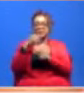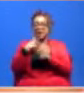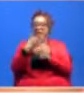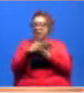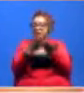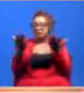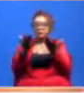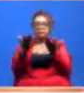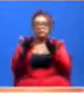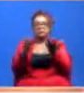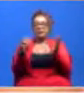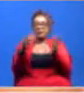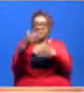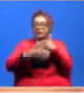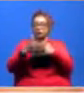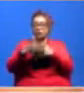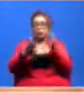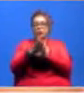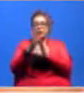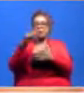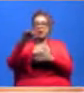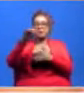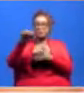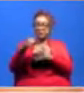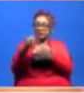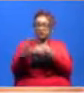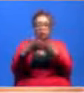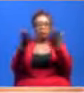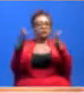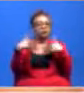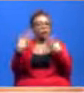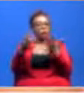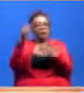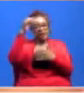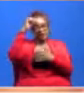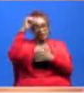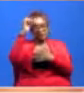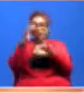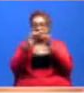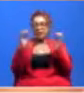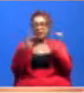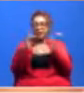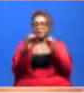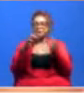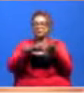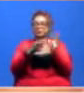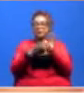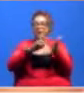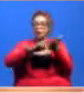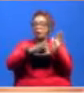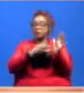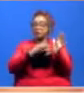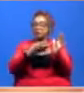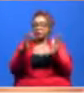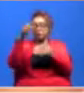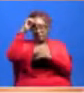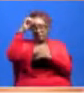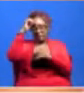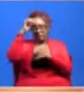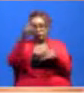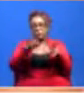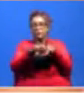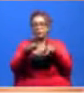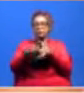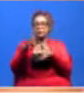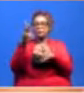wowote na MEMS Distributors ama biashara yoyote na serikali, na haswa kandarasi za kiserikali. Isitoshe,